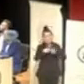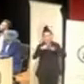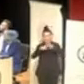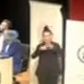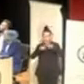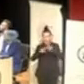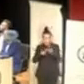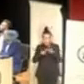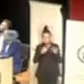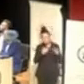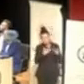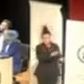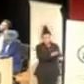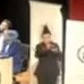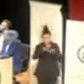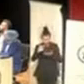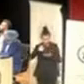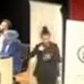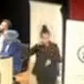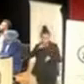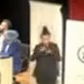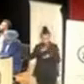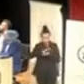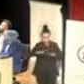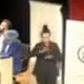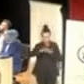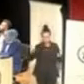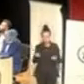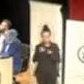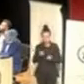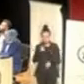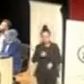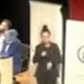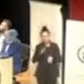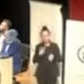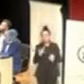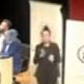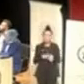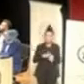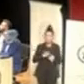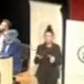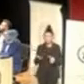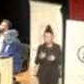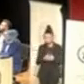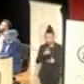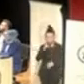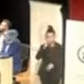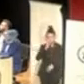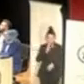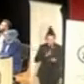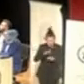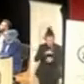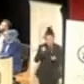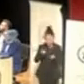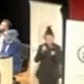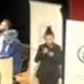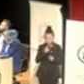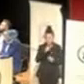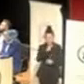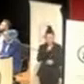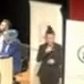bunların kontrol ve düzenleme işlemleri yapılmakta. Ne yapmaktayız? Temizlik işlemlerini, nefes